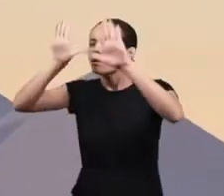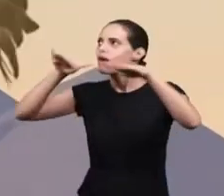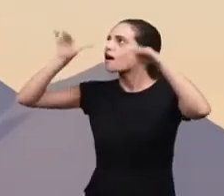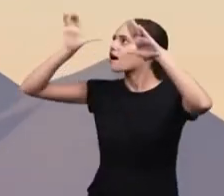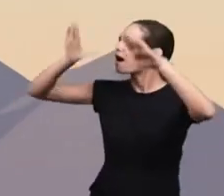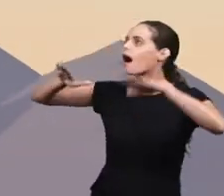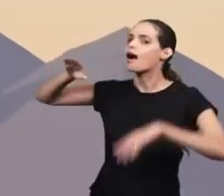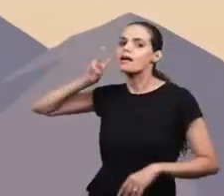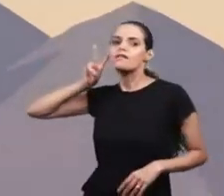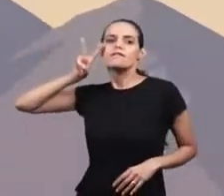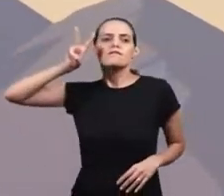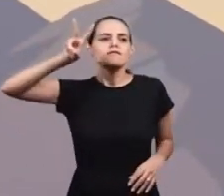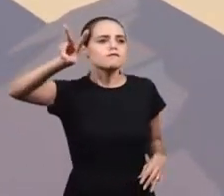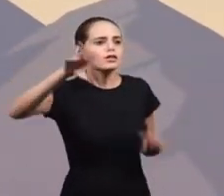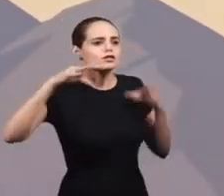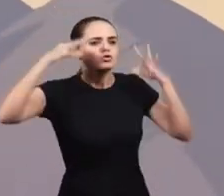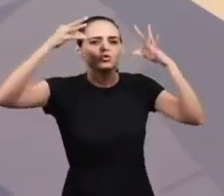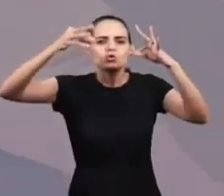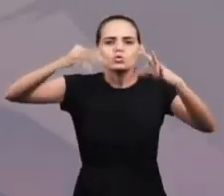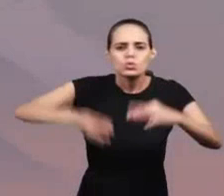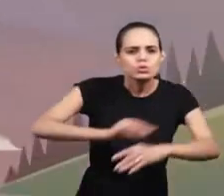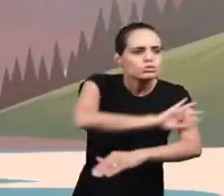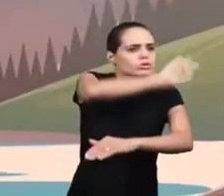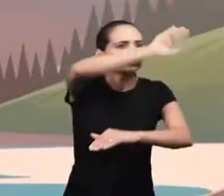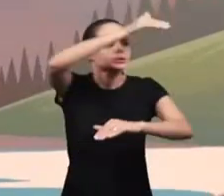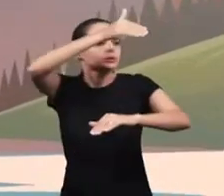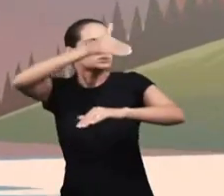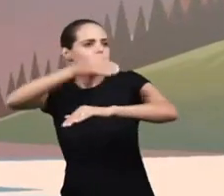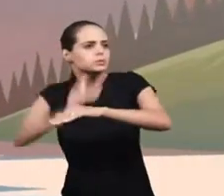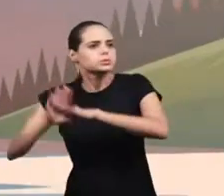Ich fliege wie ein Adler, ich überquere Täler und Berge.